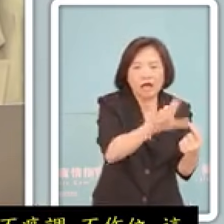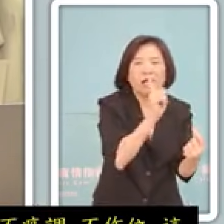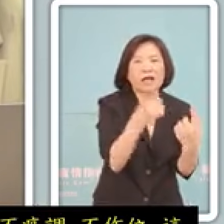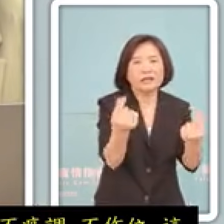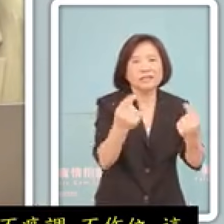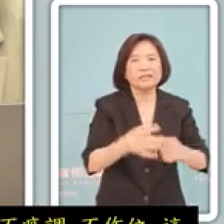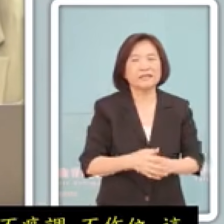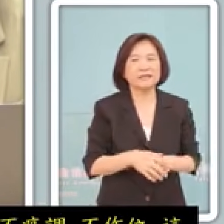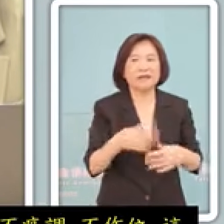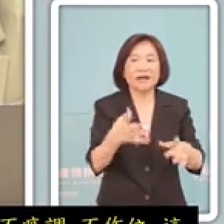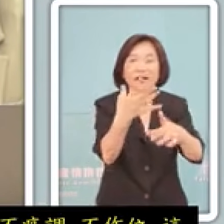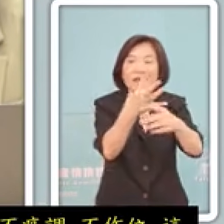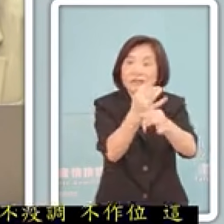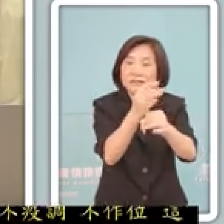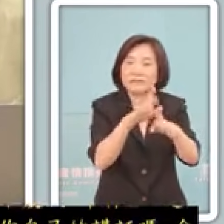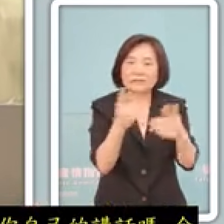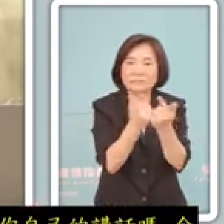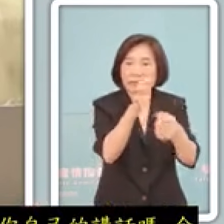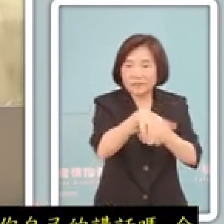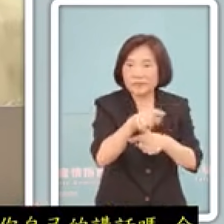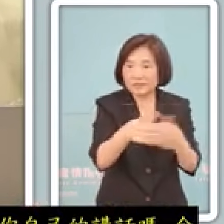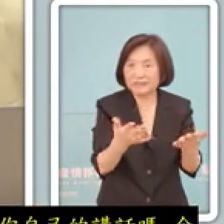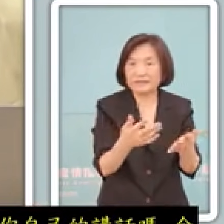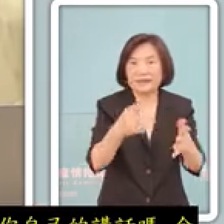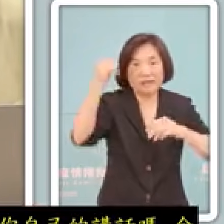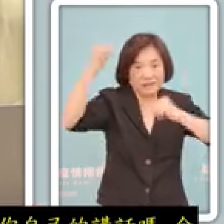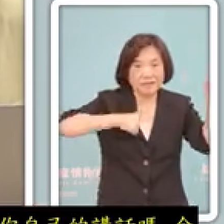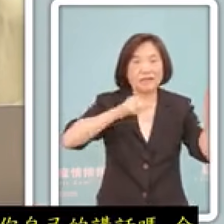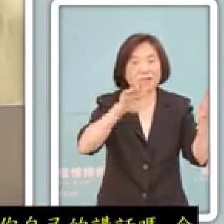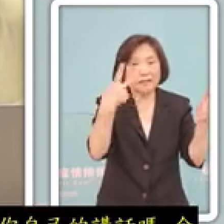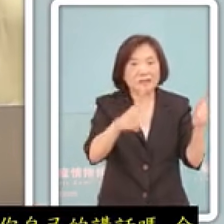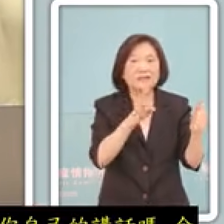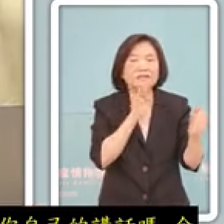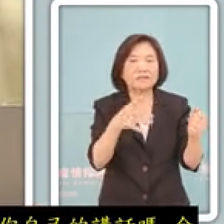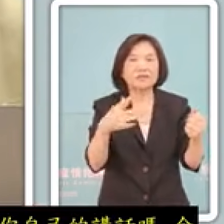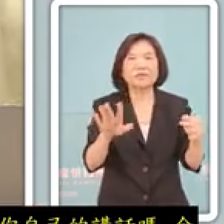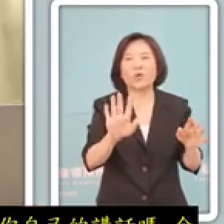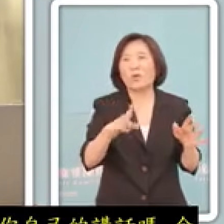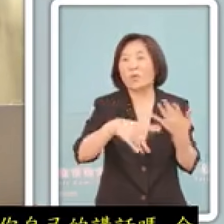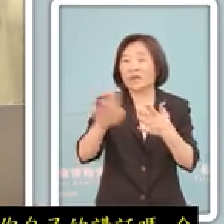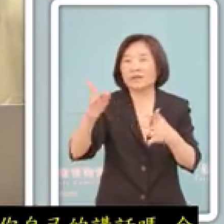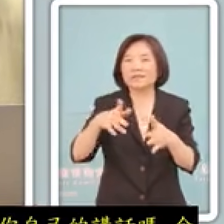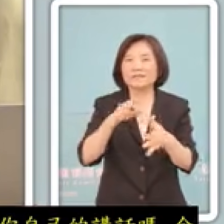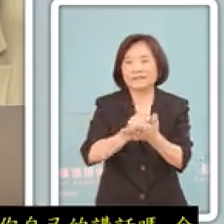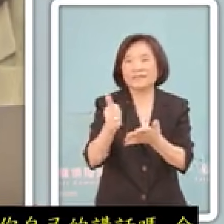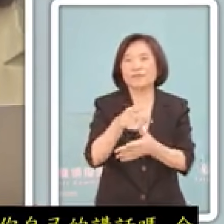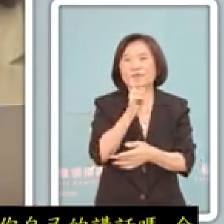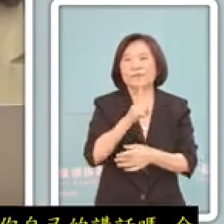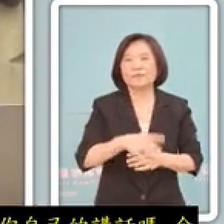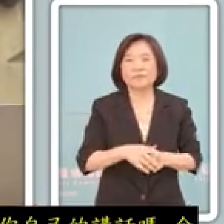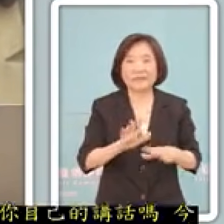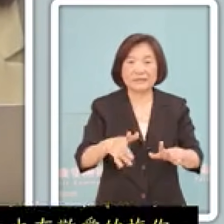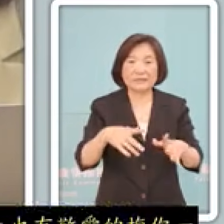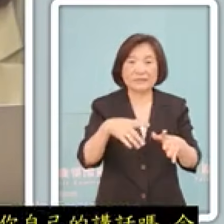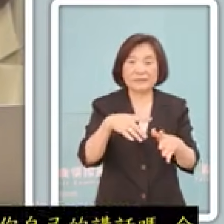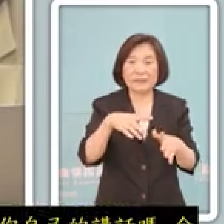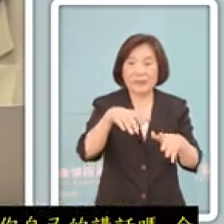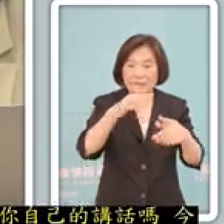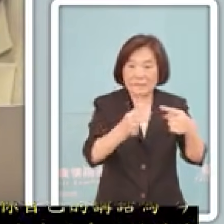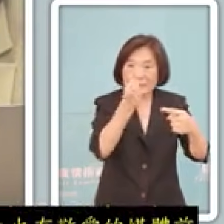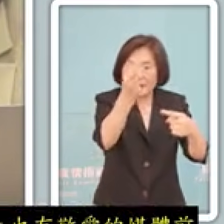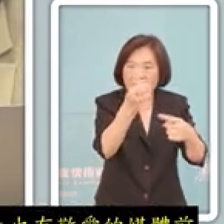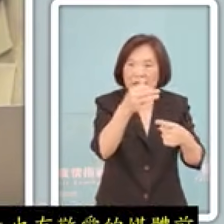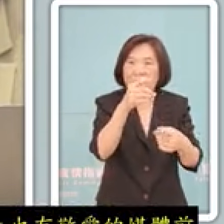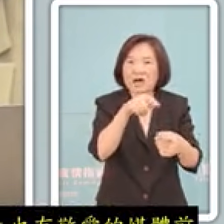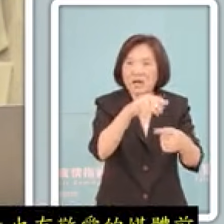我们也看到几个节目在谈这个北农的案子，早上也有一些敬爱的媒体前辈说到说，今天的确诊数据可以证